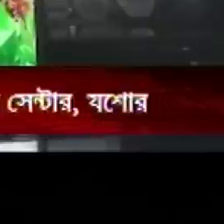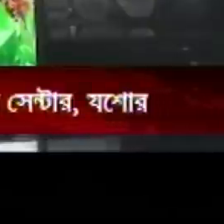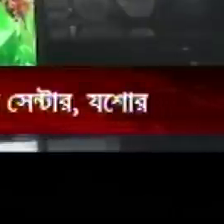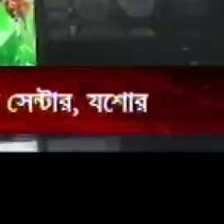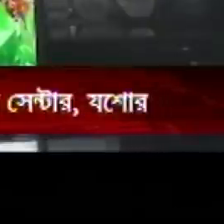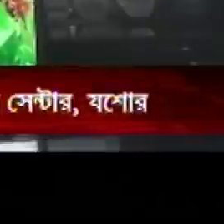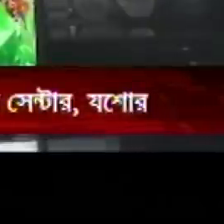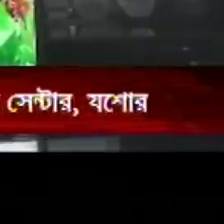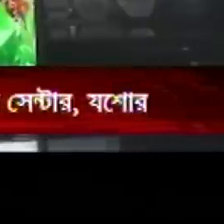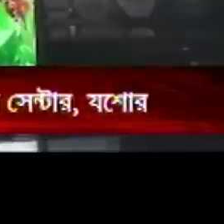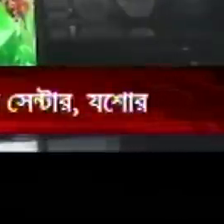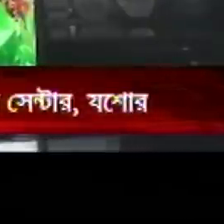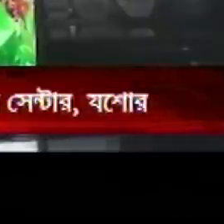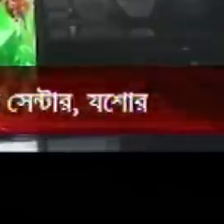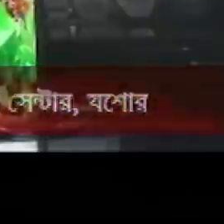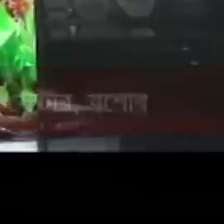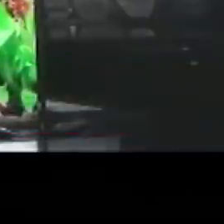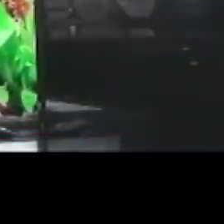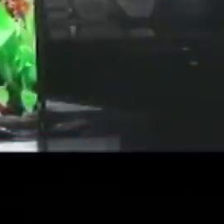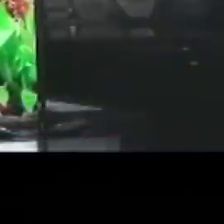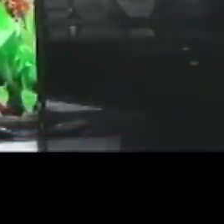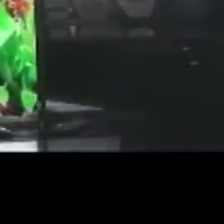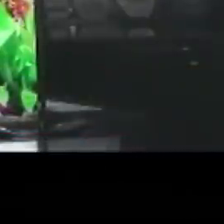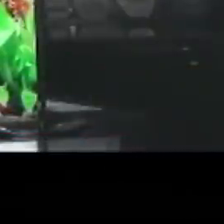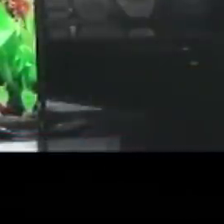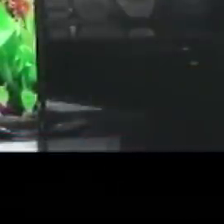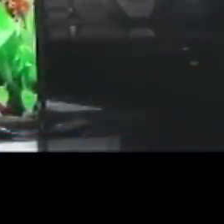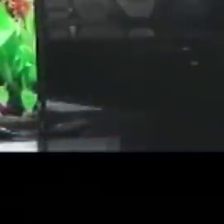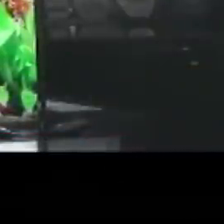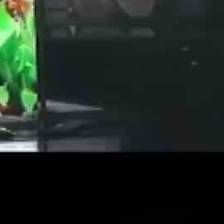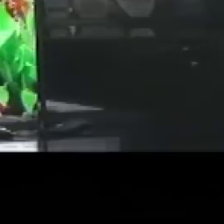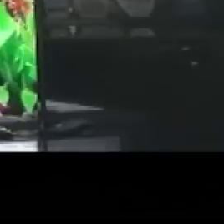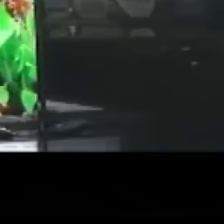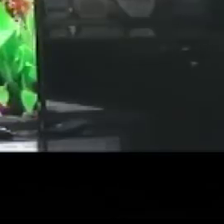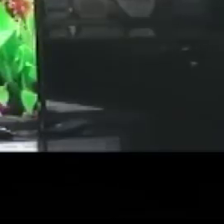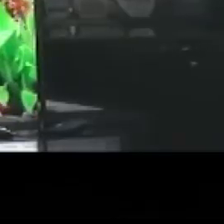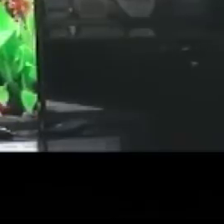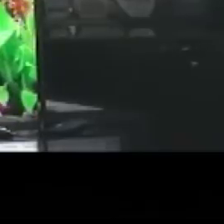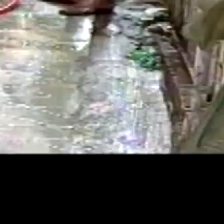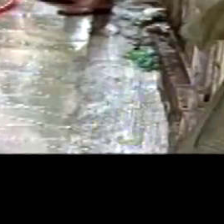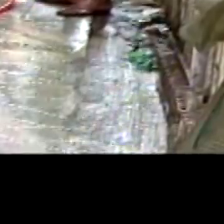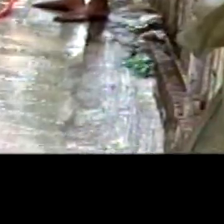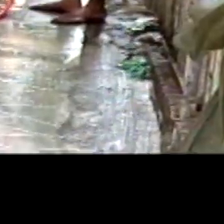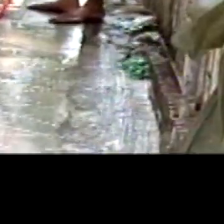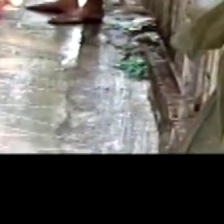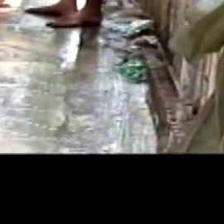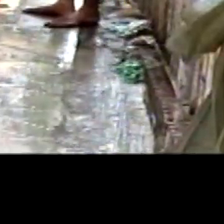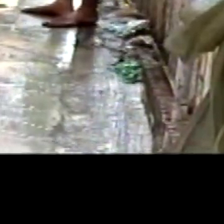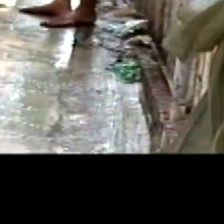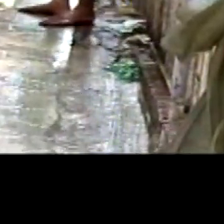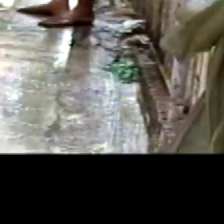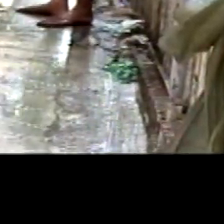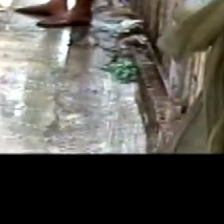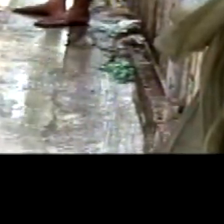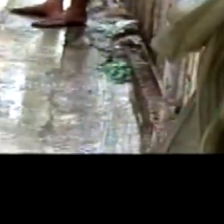থেকে ডেলিভারি করতে না হয় এবং তার যাতে নিরাপদ ডেলিভারি নিশ্চিত হয় সেই ব্যবস্থা আমরা প্রতিনিয়ত করে যাচ্ছি। রোগী ওঠানোর আগে ও